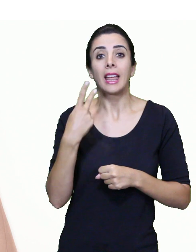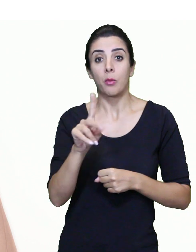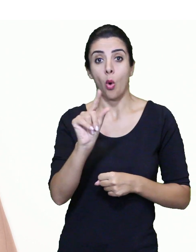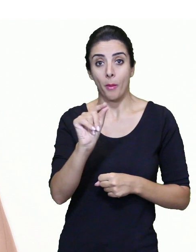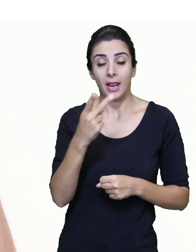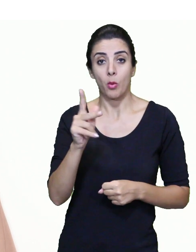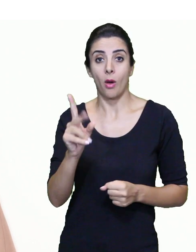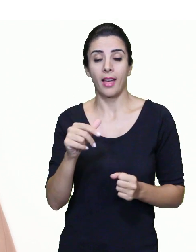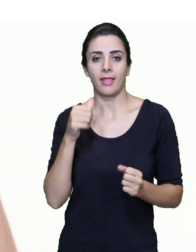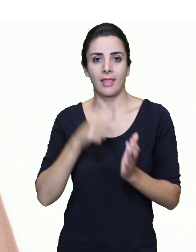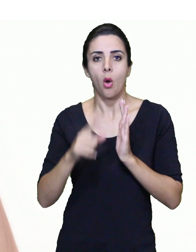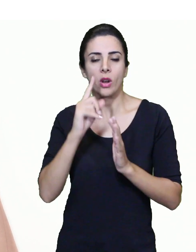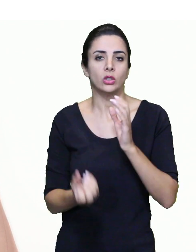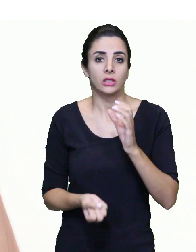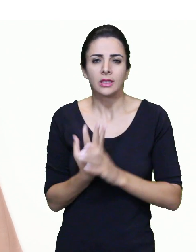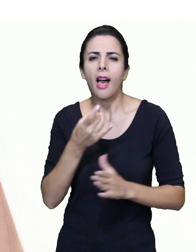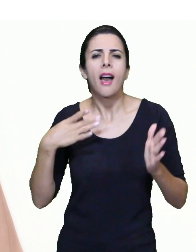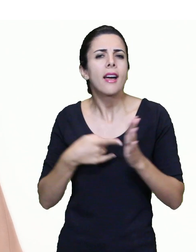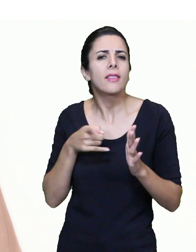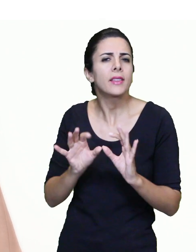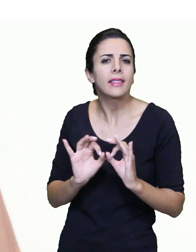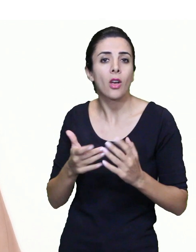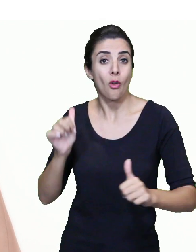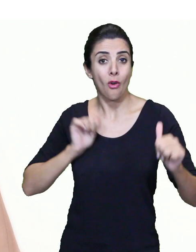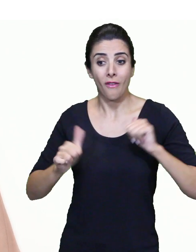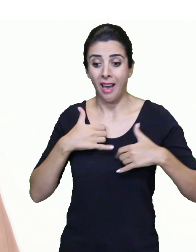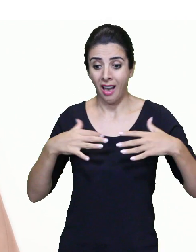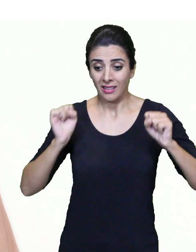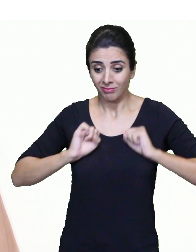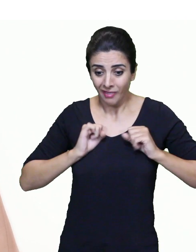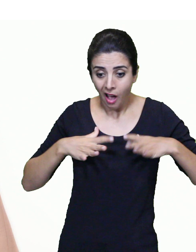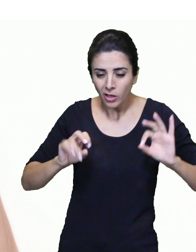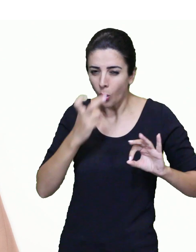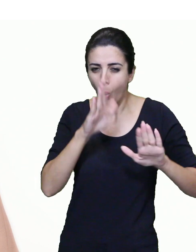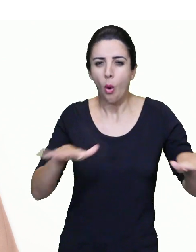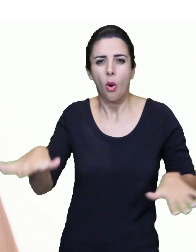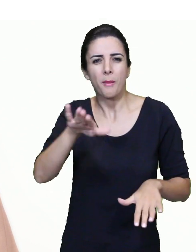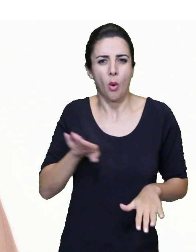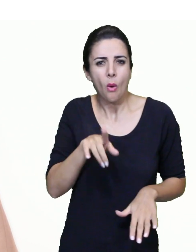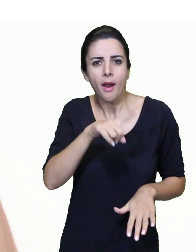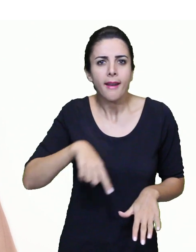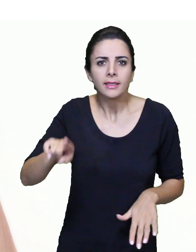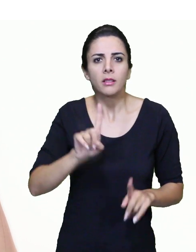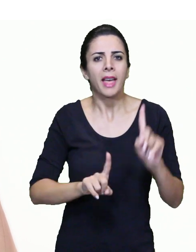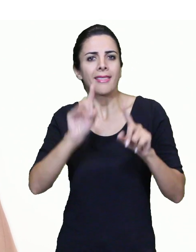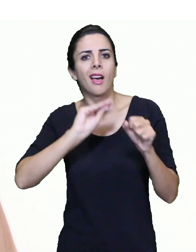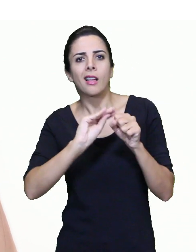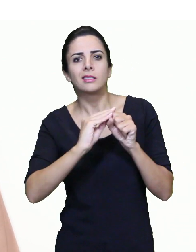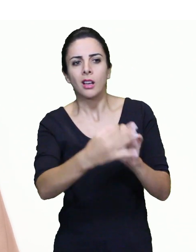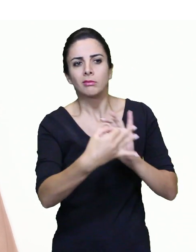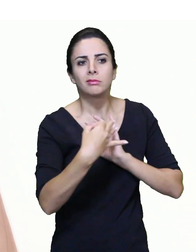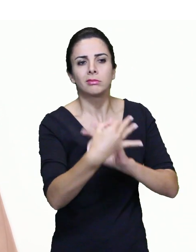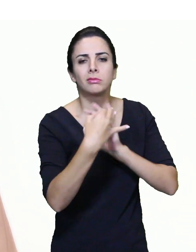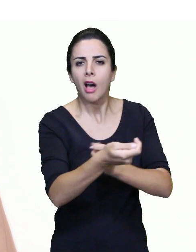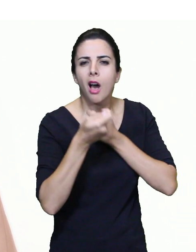yılında hayata geçti Amacı üniversiteye hazırlanan görme engelli öğrencilere internet aracılığıyla